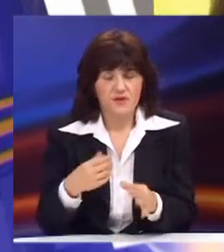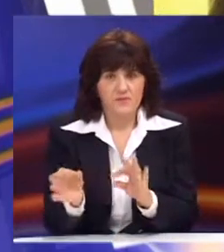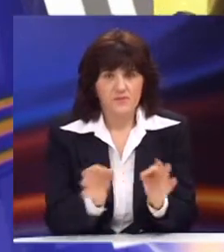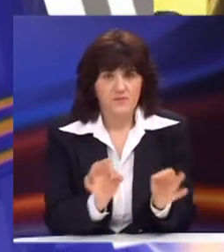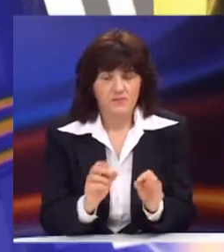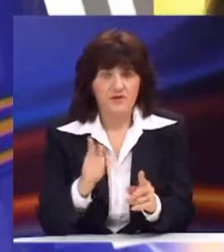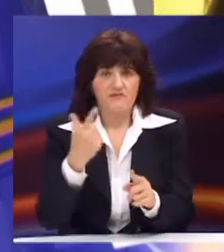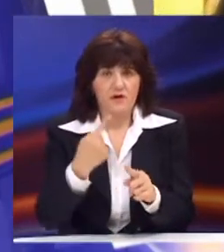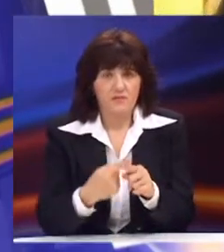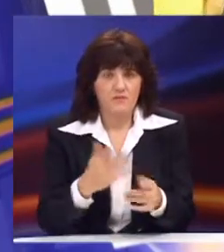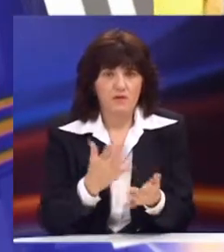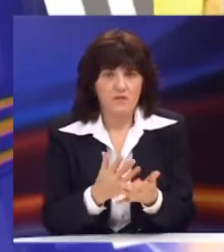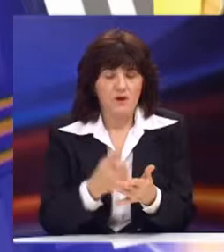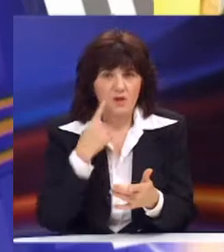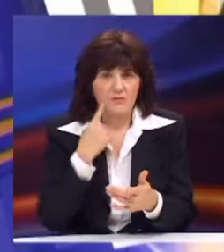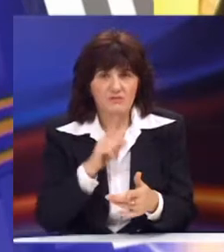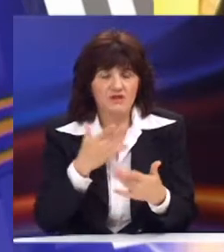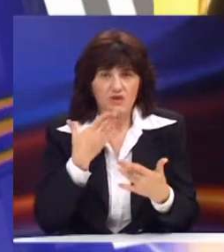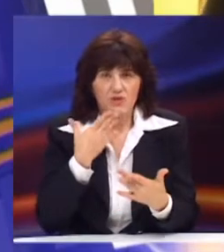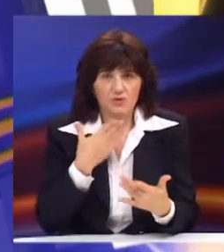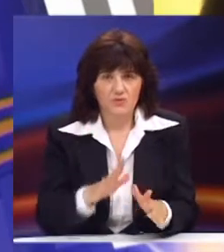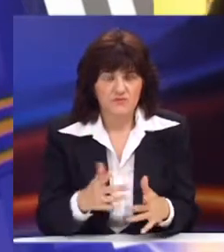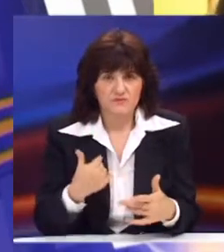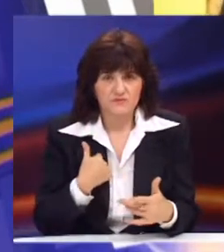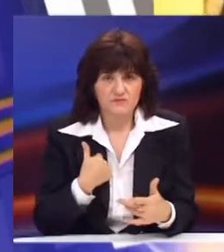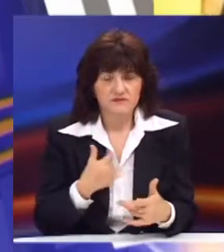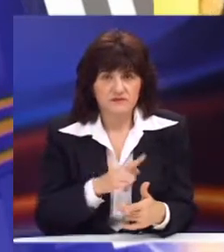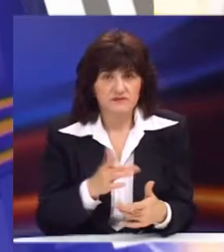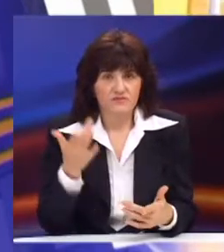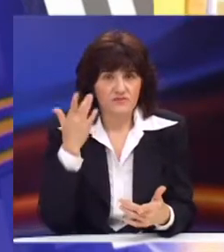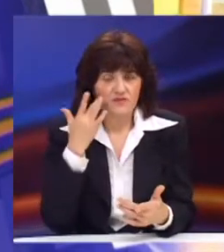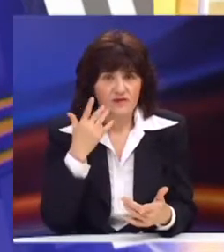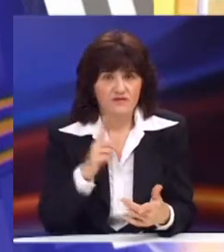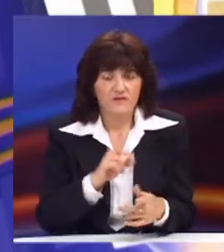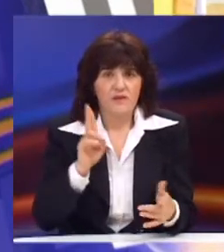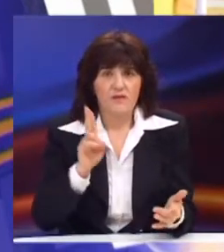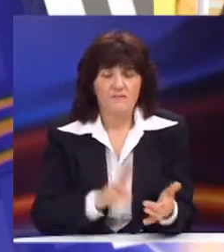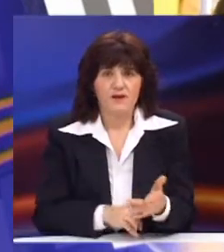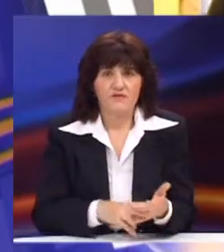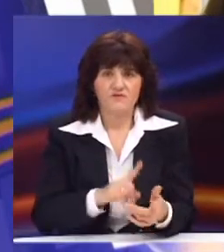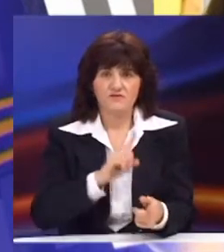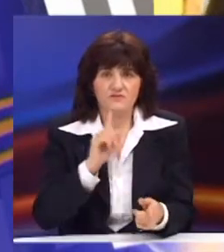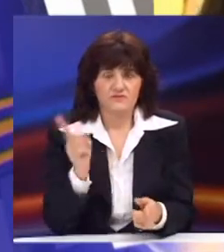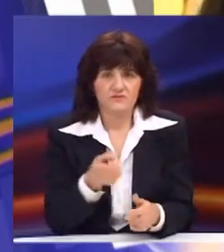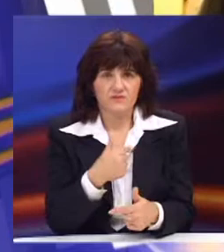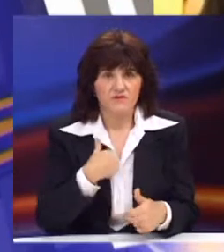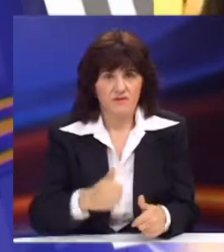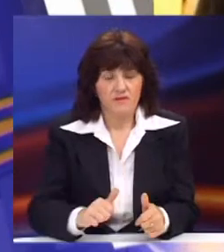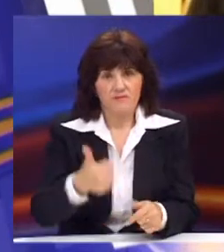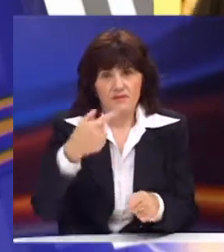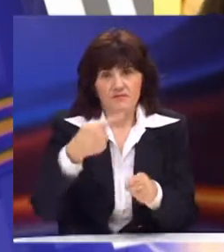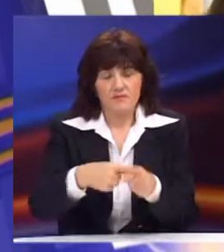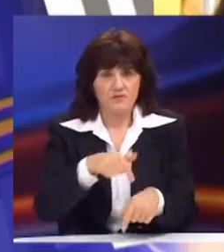kao pripreme. Mislim da to uopšte nije potrebno, da nam to onako ne treba. Pa mislim da je nepravedno zato što sve pada